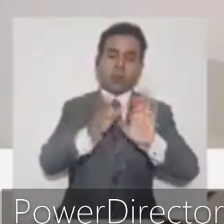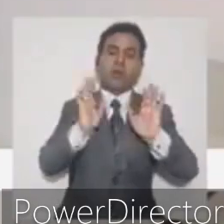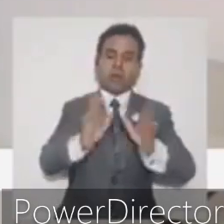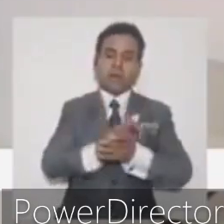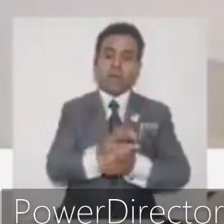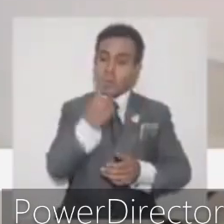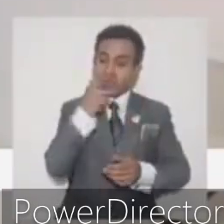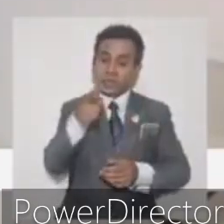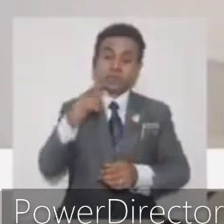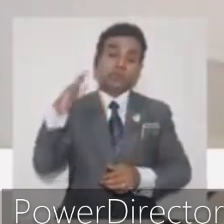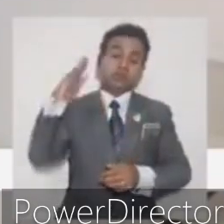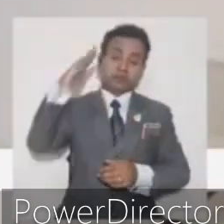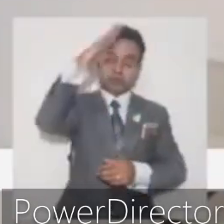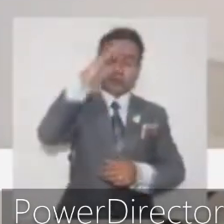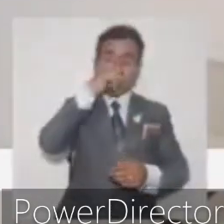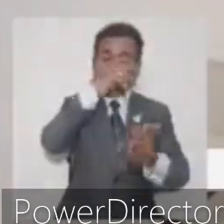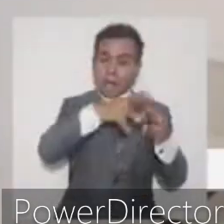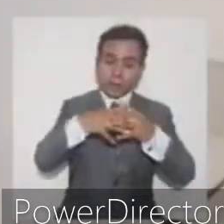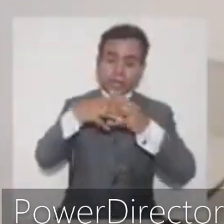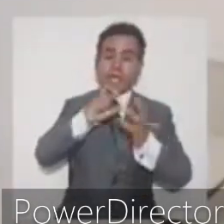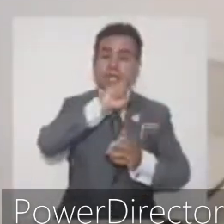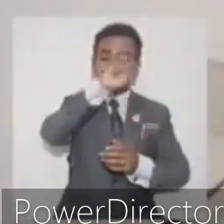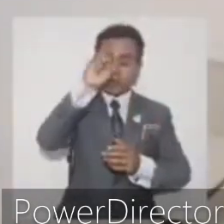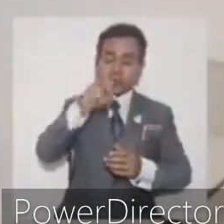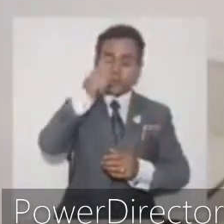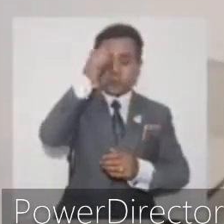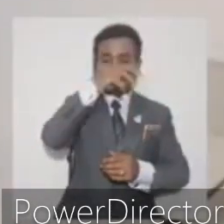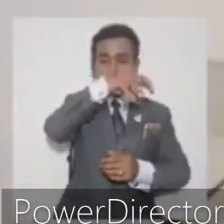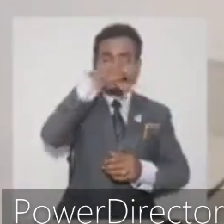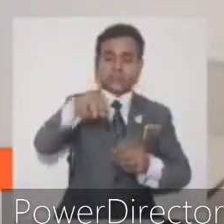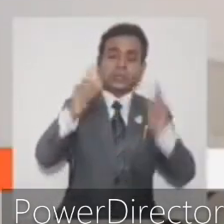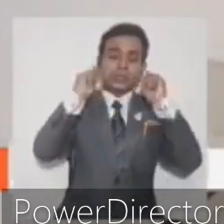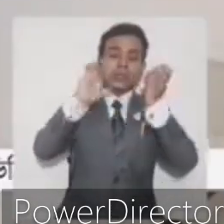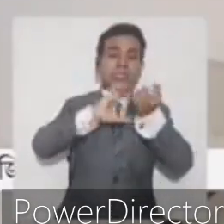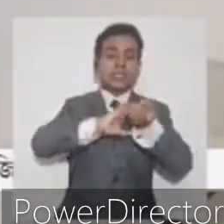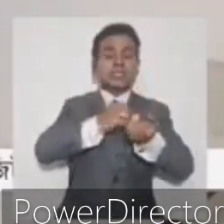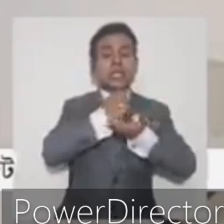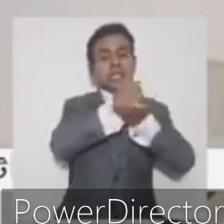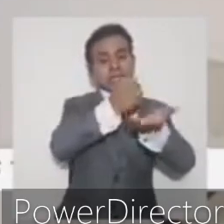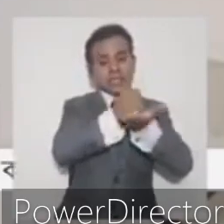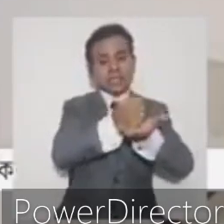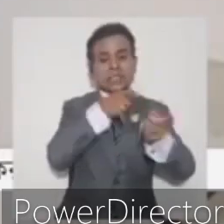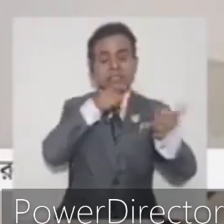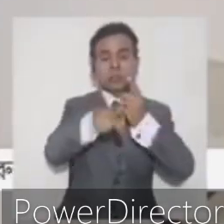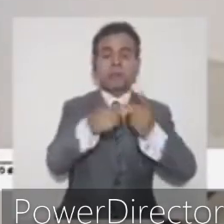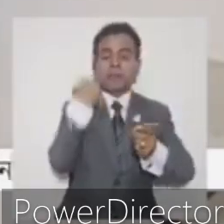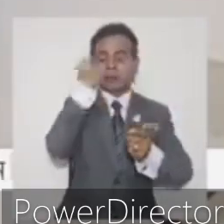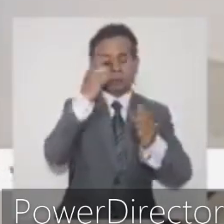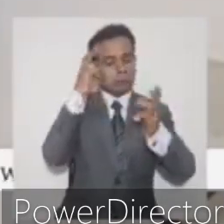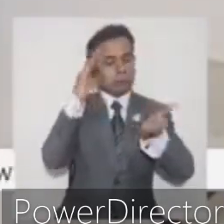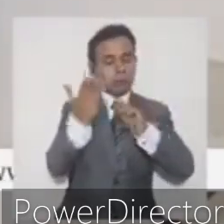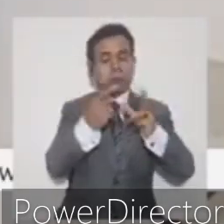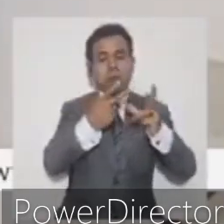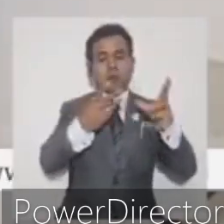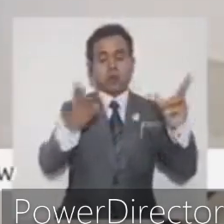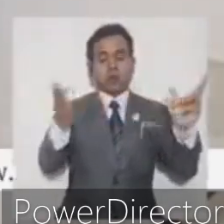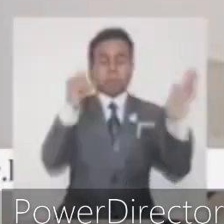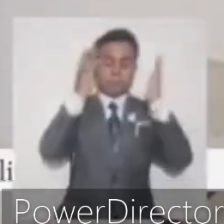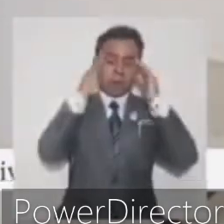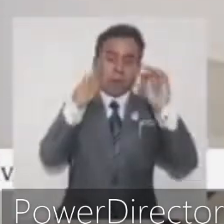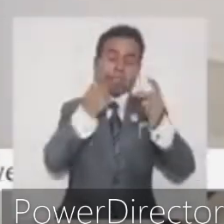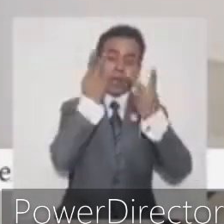যেতে চাই না। আমরা চাই যে মাননীয় প্রধানমন্ত্রী যে নির্দেশনা দিয়েছেন যে আপনারা ঘরে